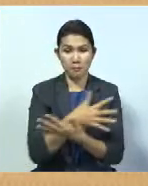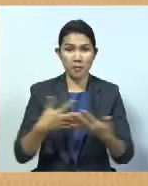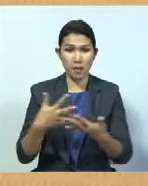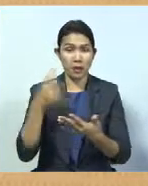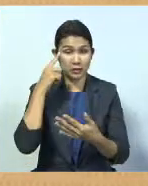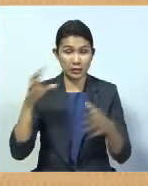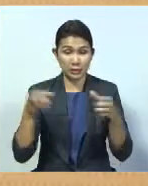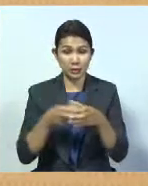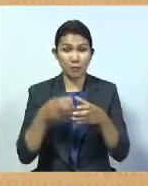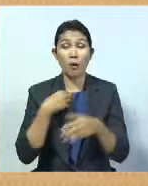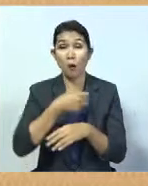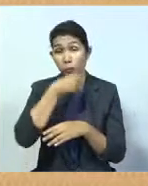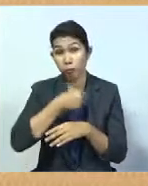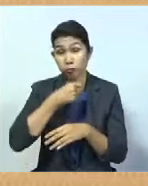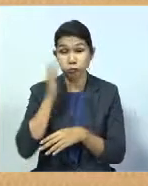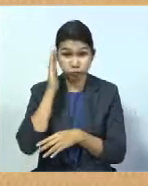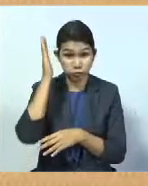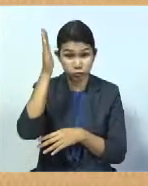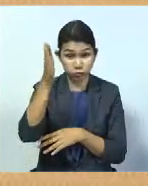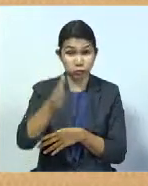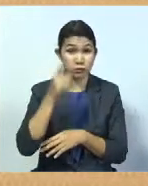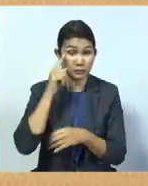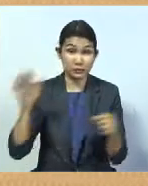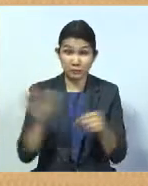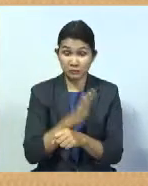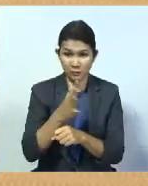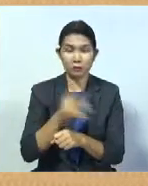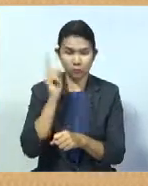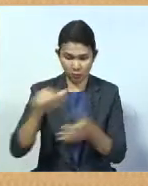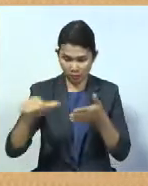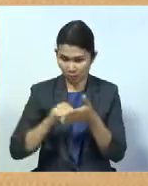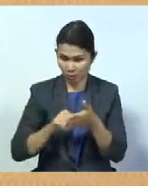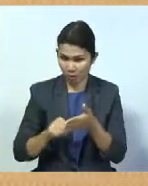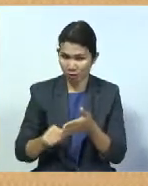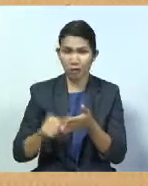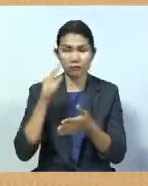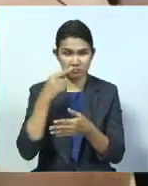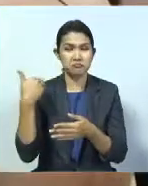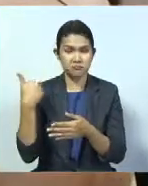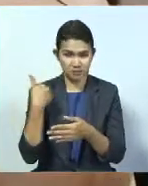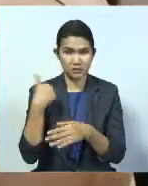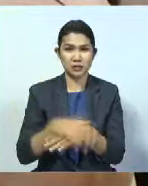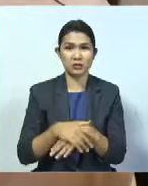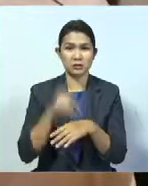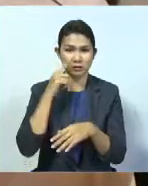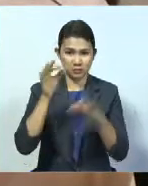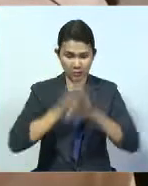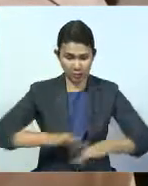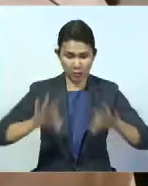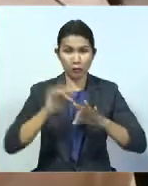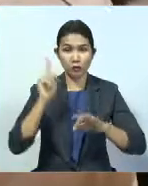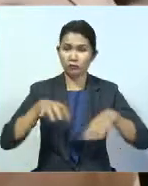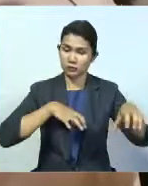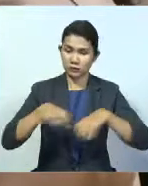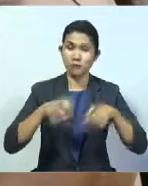รองรับผู้สูงอายุในอนาคตยังไม่สมบูรณ์ต้องมีการปรับปรุงพัฒนาและแก้ไขอีกจำนวนมากจึงจำเป็นต้องมีการ